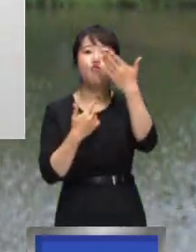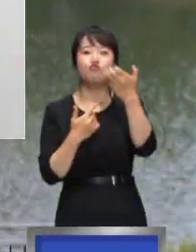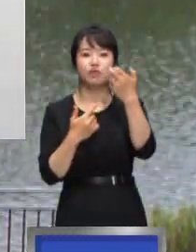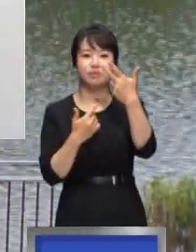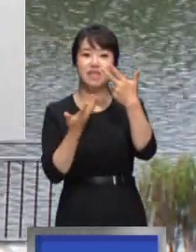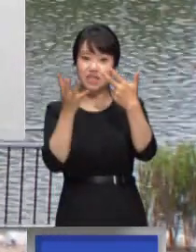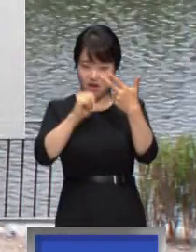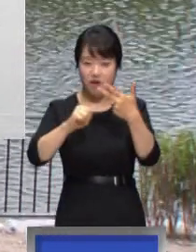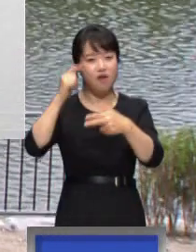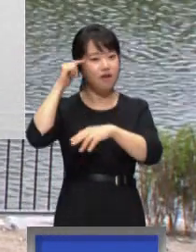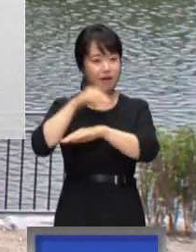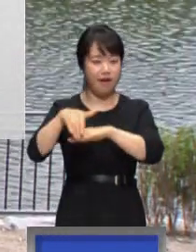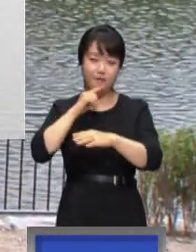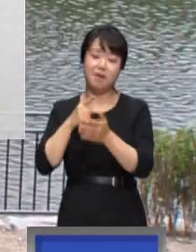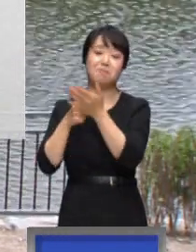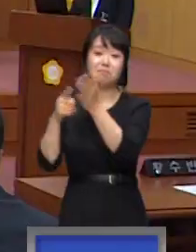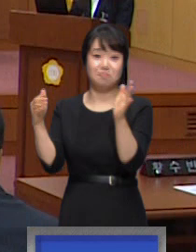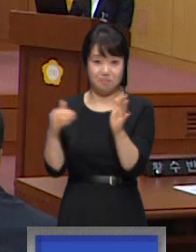원이 편성됐습니다.